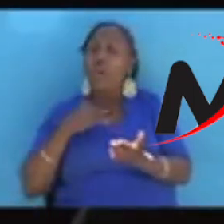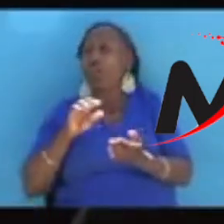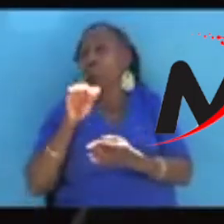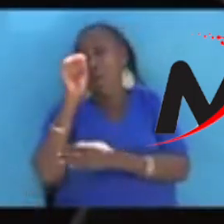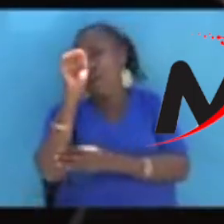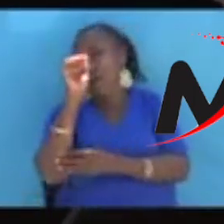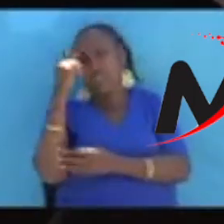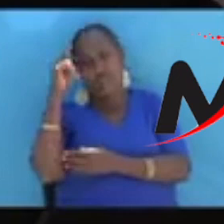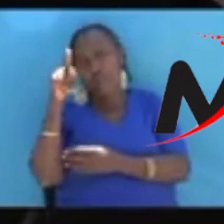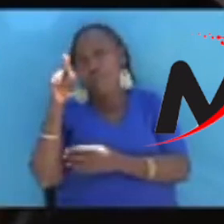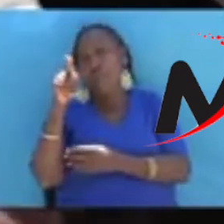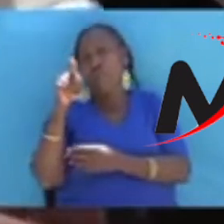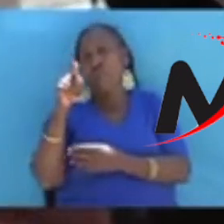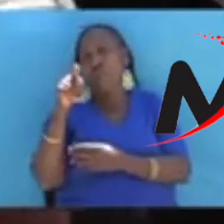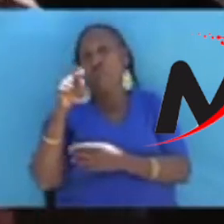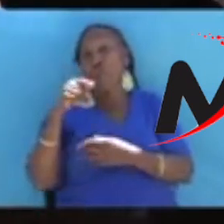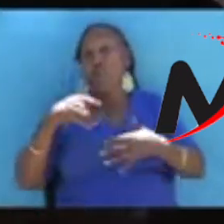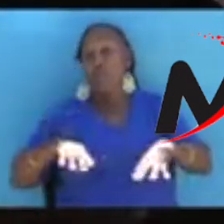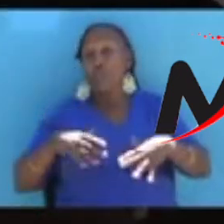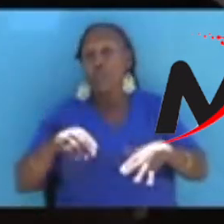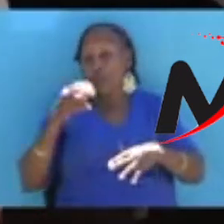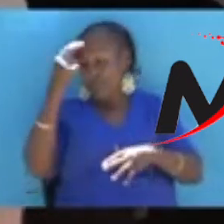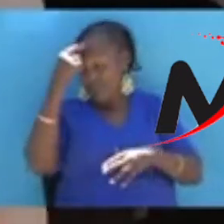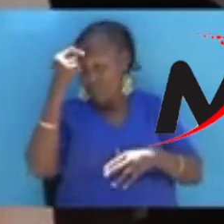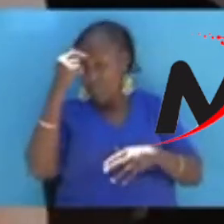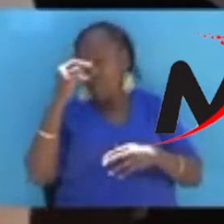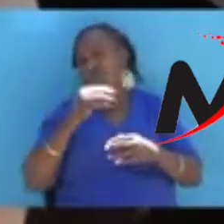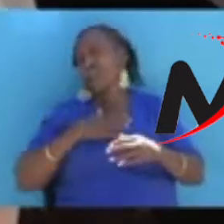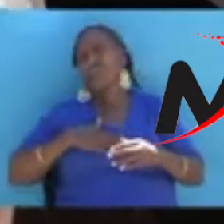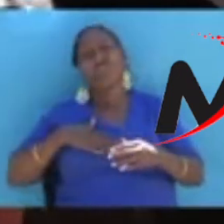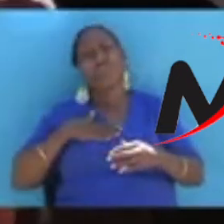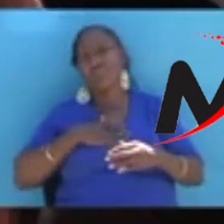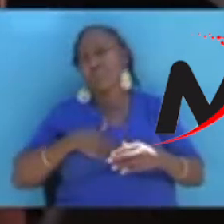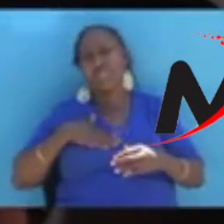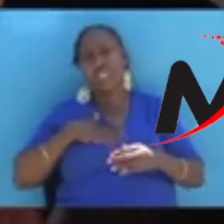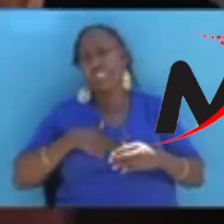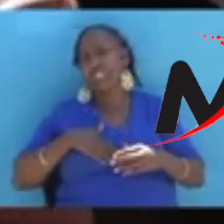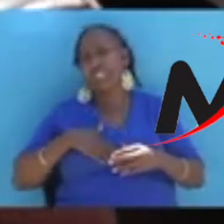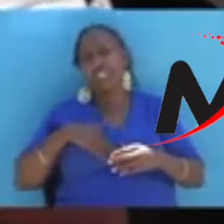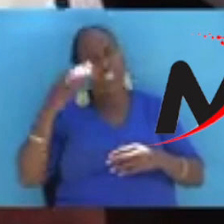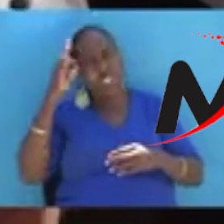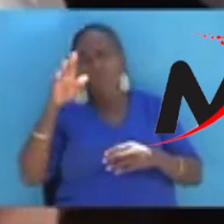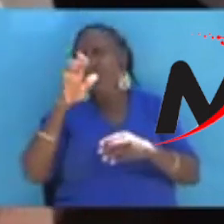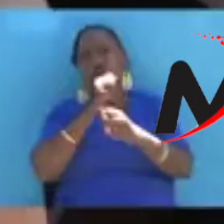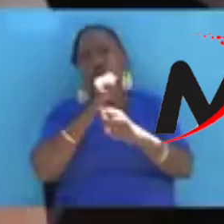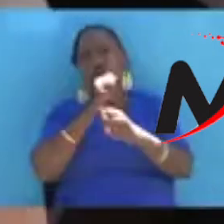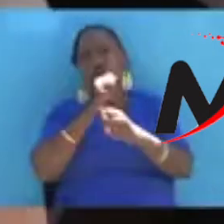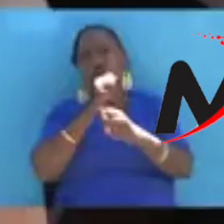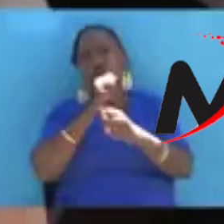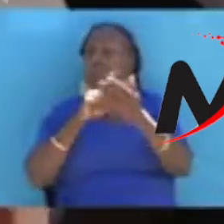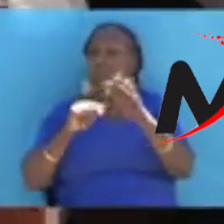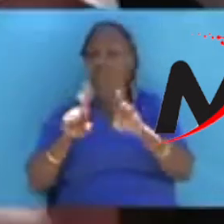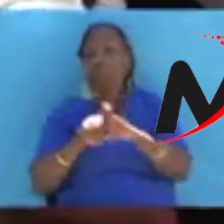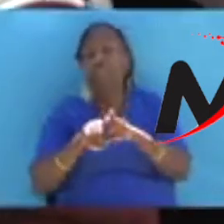wa Narok, kwa hisani yako kama ungependa hizo pesa,